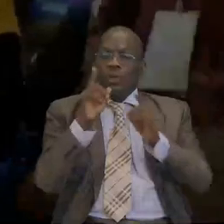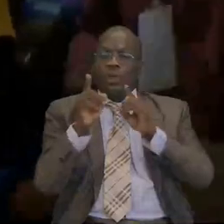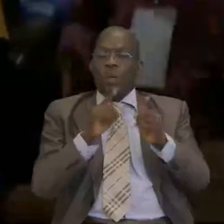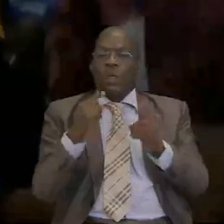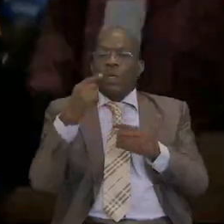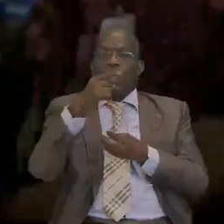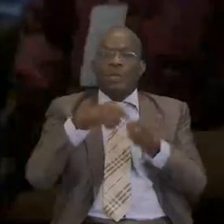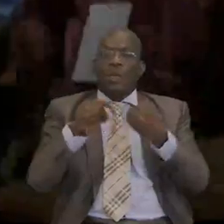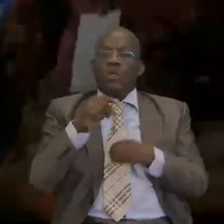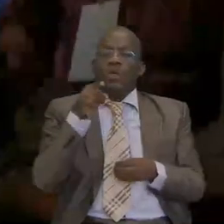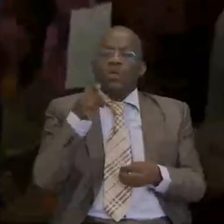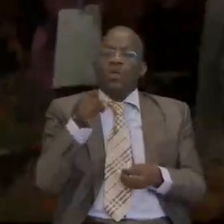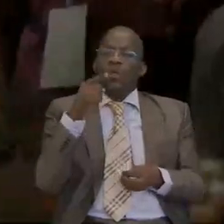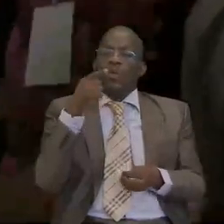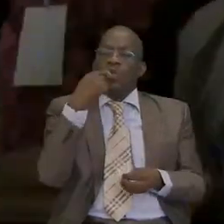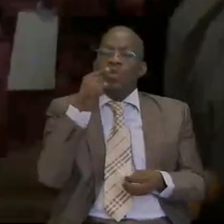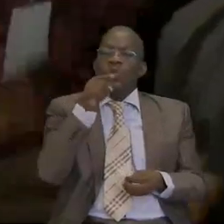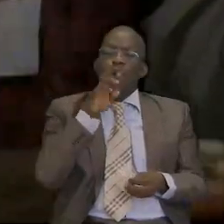Parle de celui que tu as.